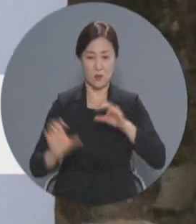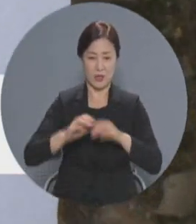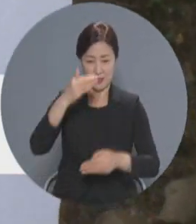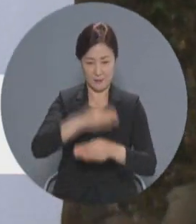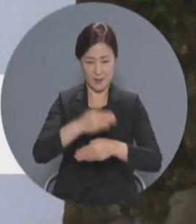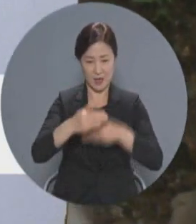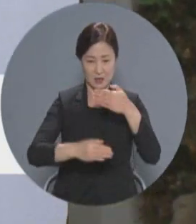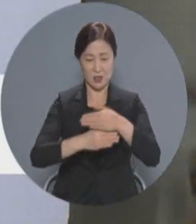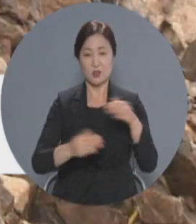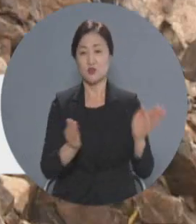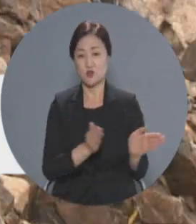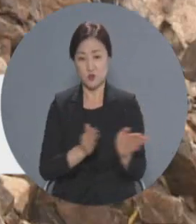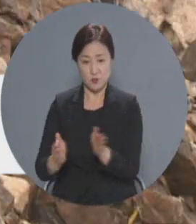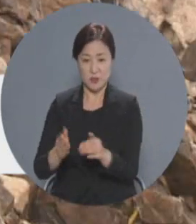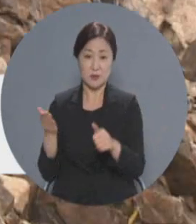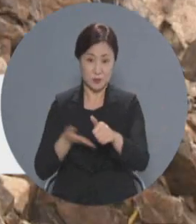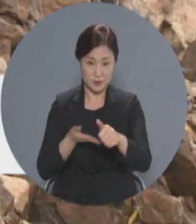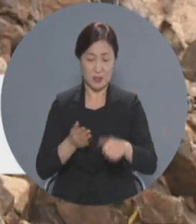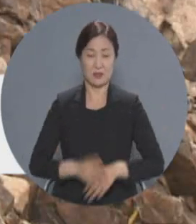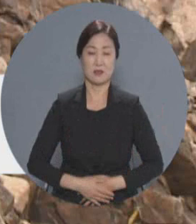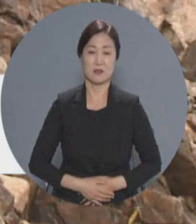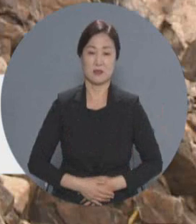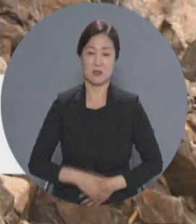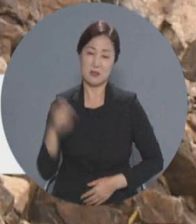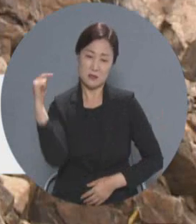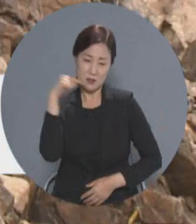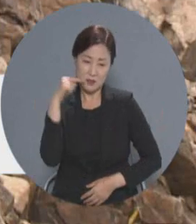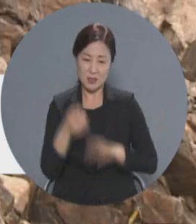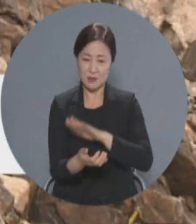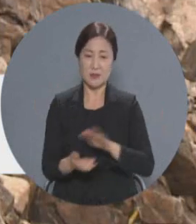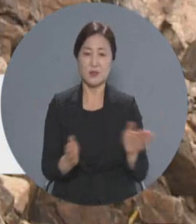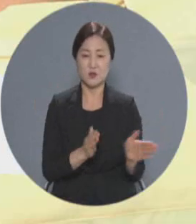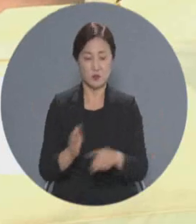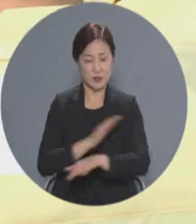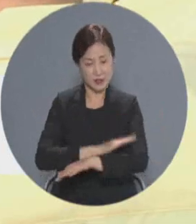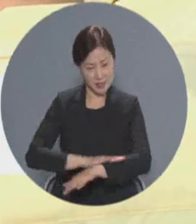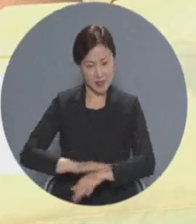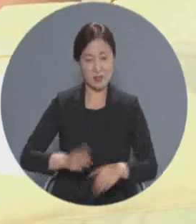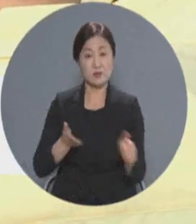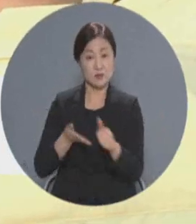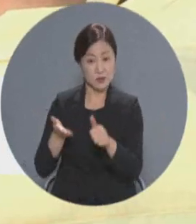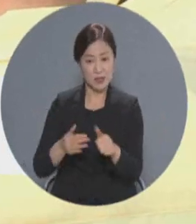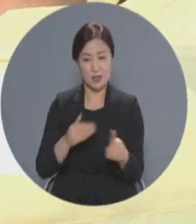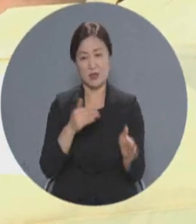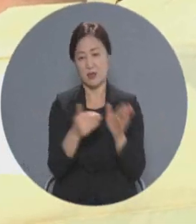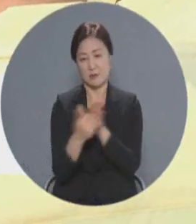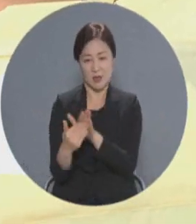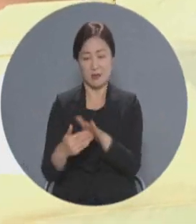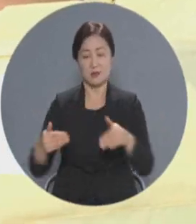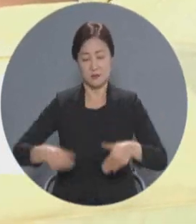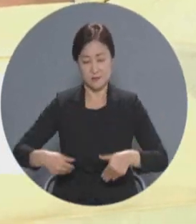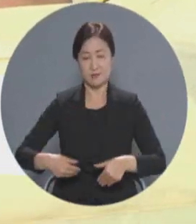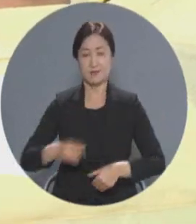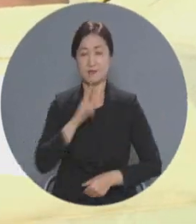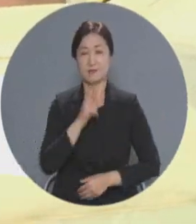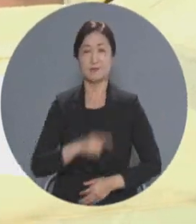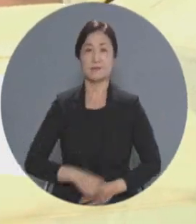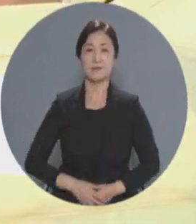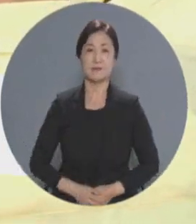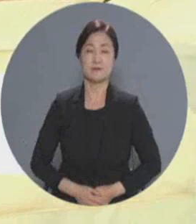타설 상황 등을 점검하고 광양시의 철저한 사전 조치를 통한 피해 예방에 만전을 기해줄 것을